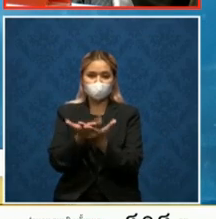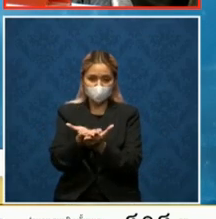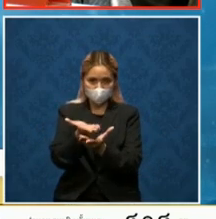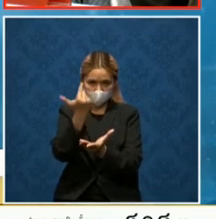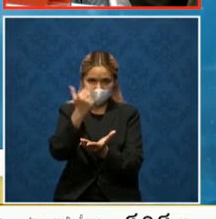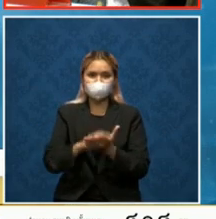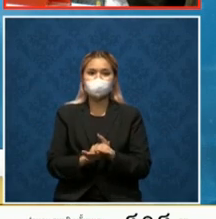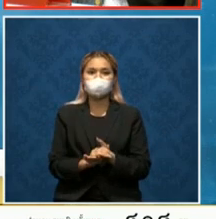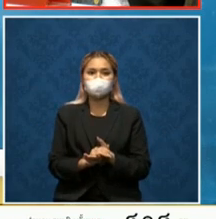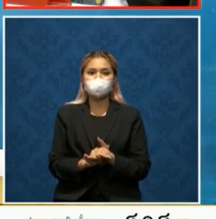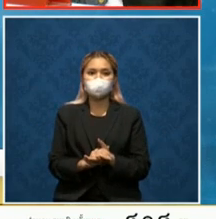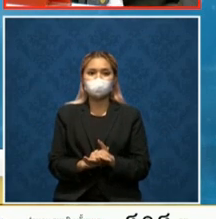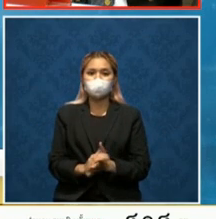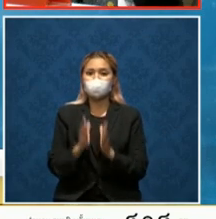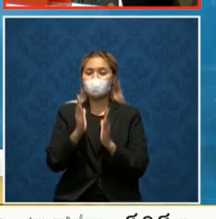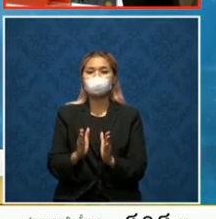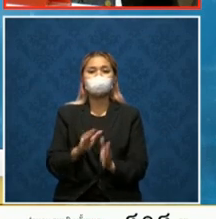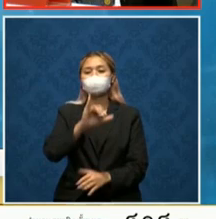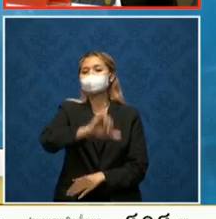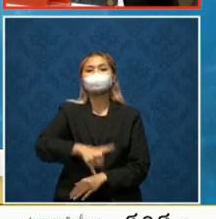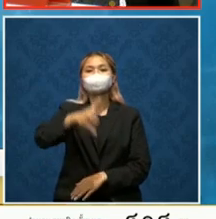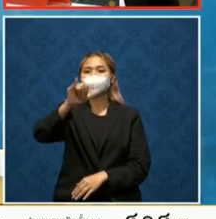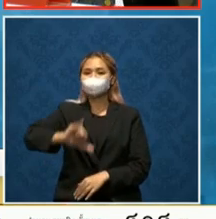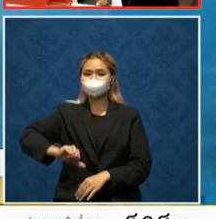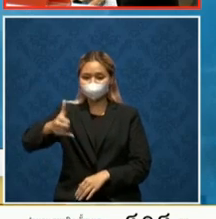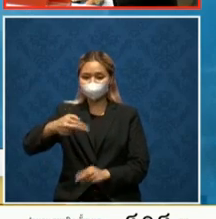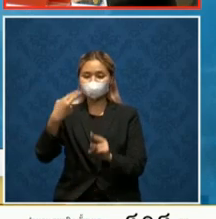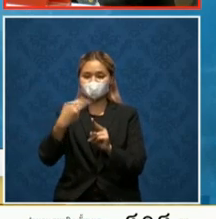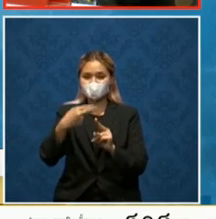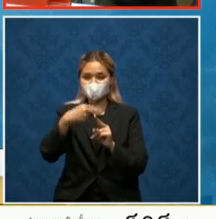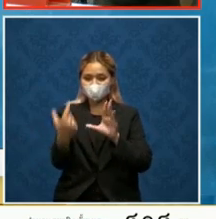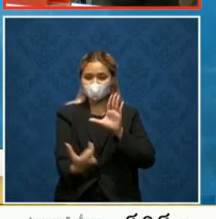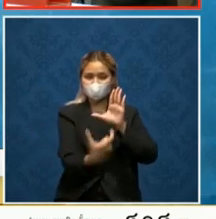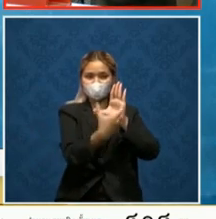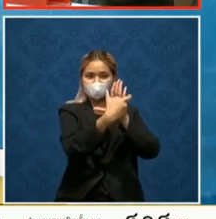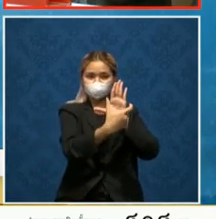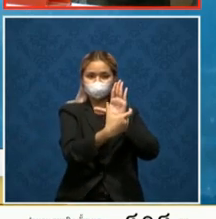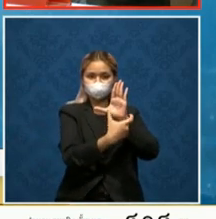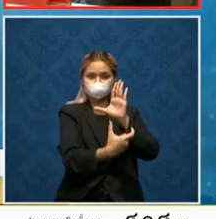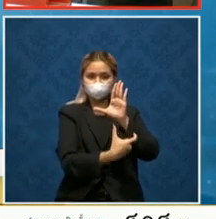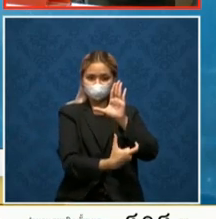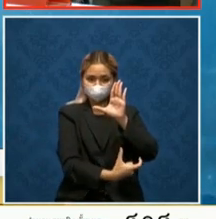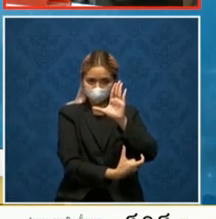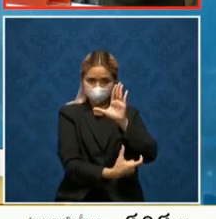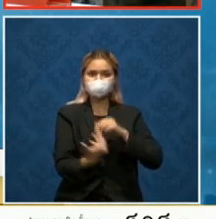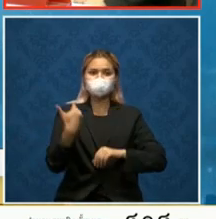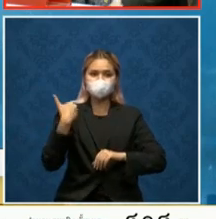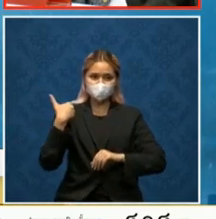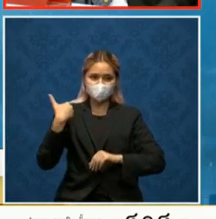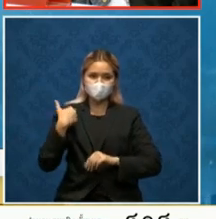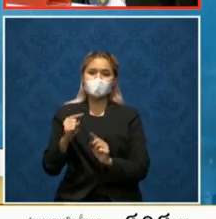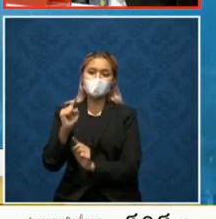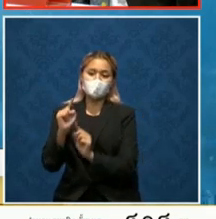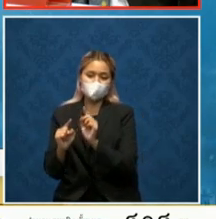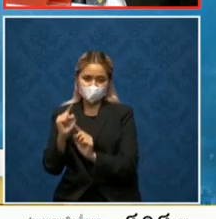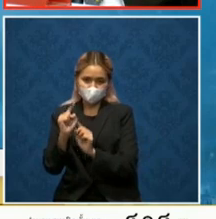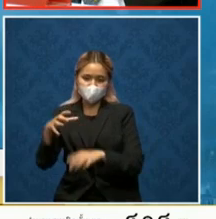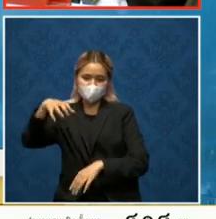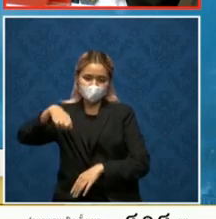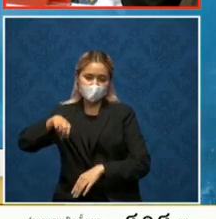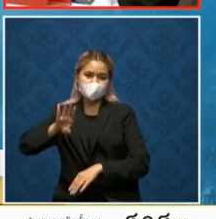เพียงไม่กี่รายและแต่ละรายที่ปรากฏชื่อมันก็เป็นผู้ถือหุ้นในบริษัทที่ใกล้เคียงกันหรือ